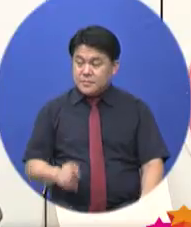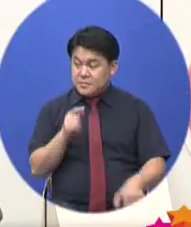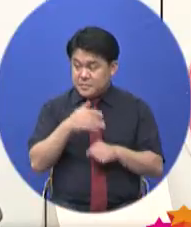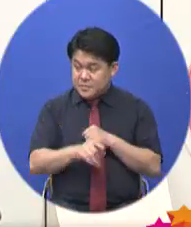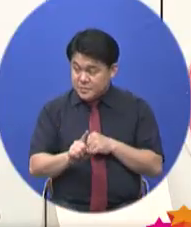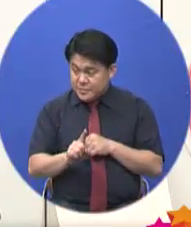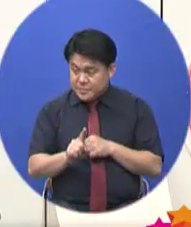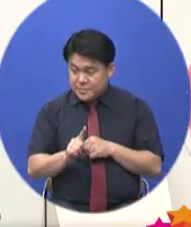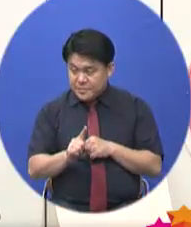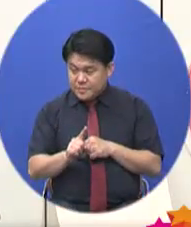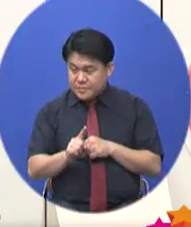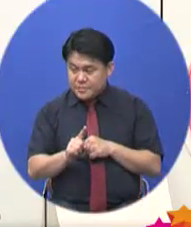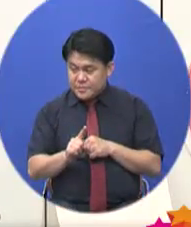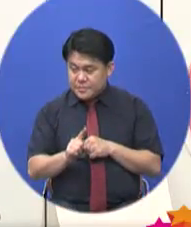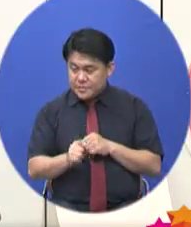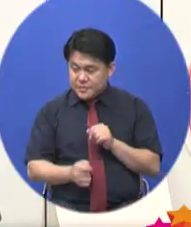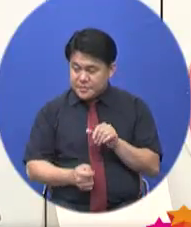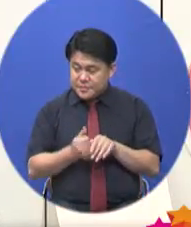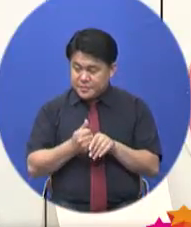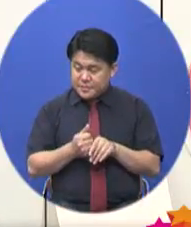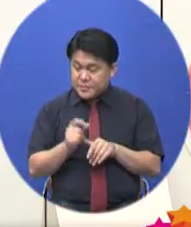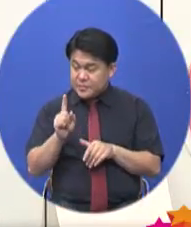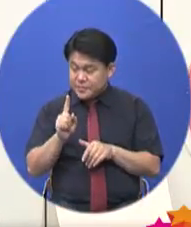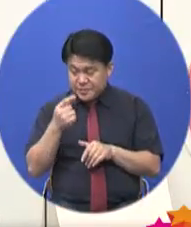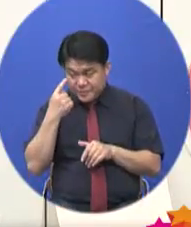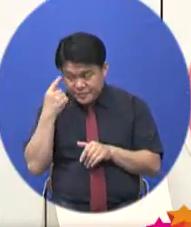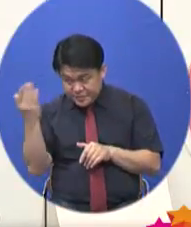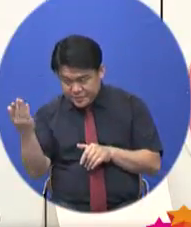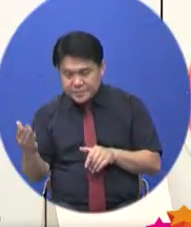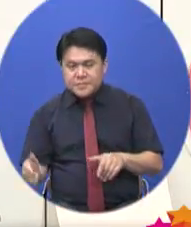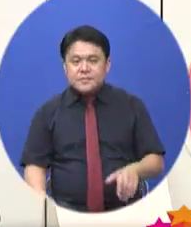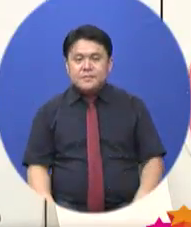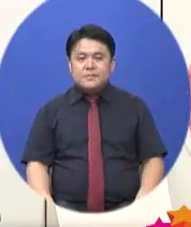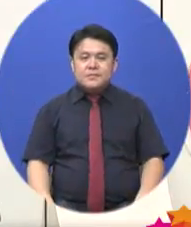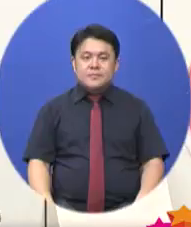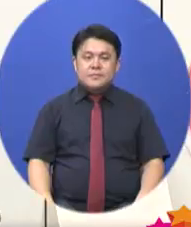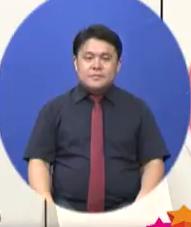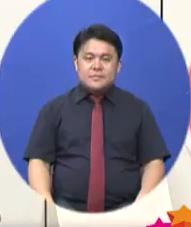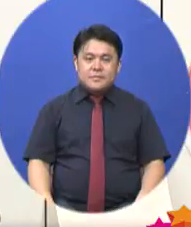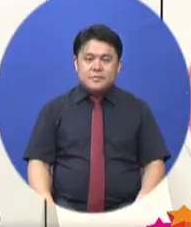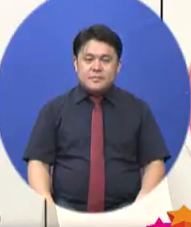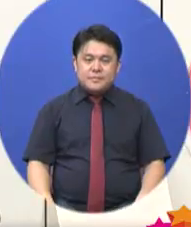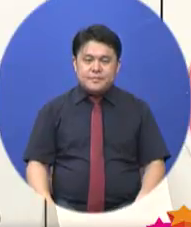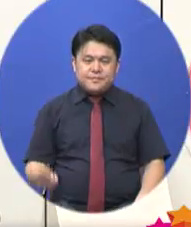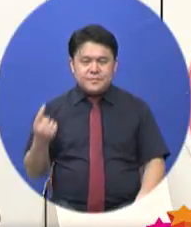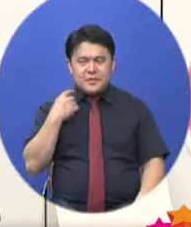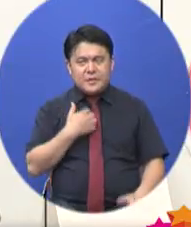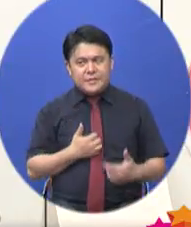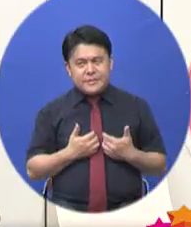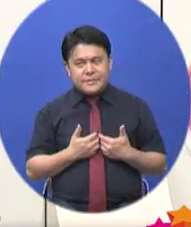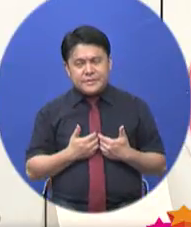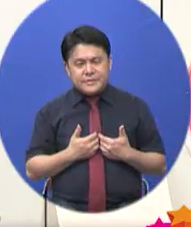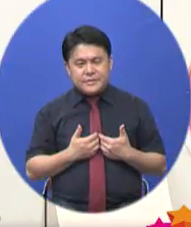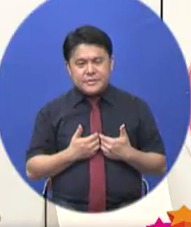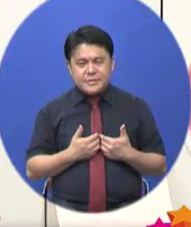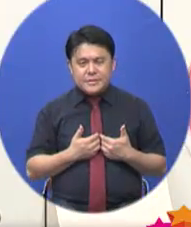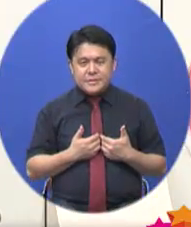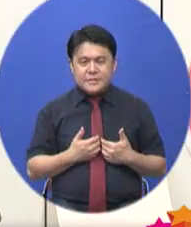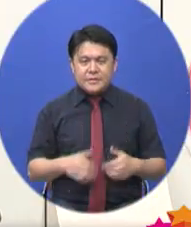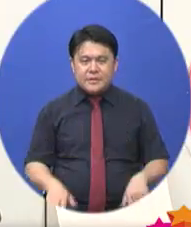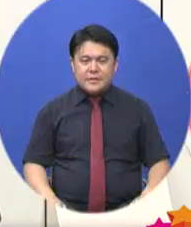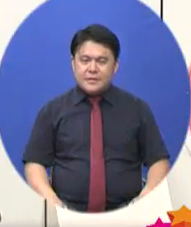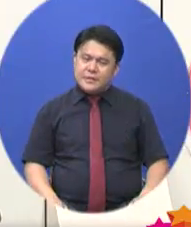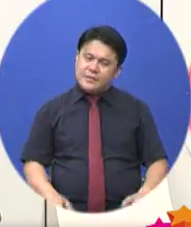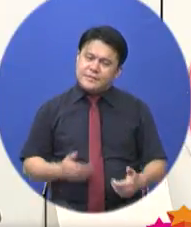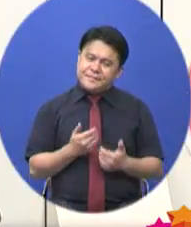달래였건만 요렇게 하면 좀 색다를 것 같습니다. 색다르요. 이제 누구든지 그 거북한 거. 네. 그러니까 이렇게 하면 어떨까요? 그러니까